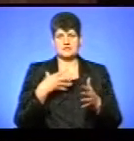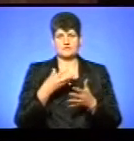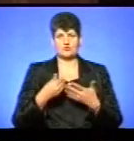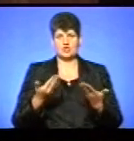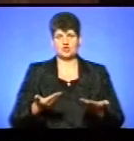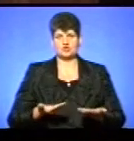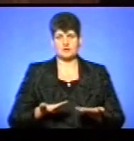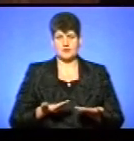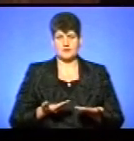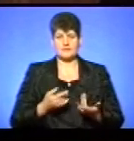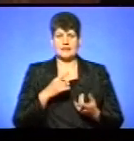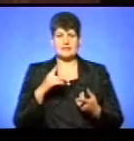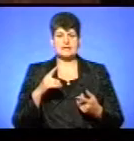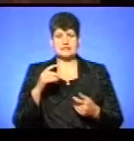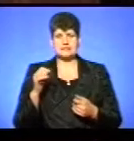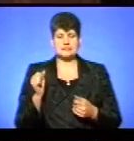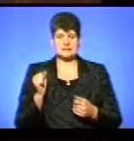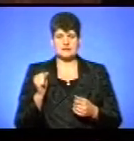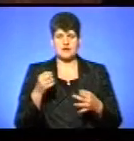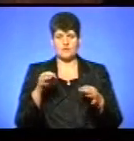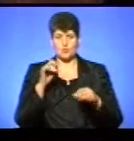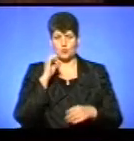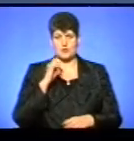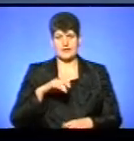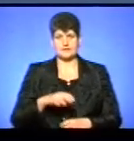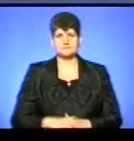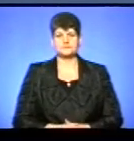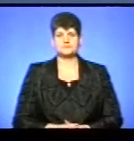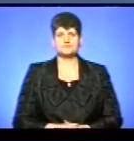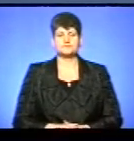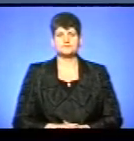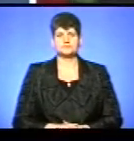життя за волю України.